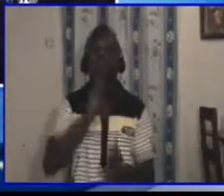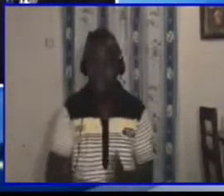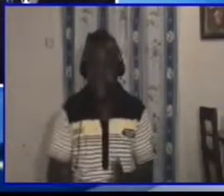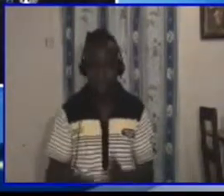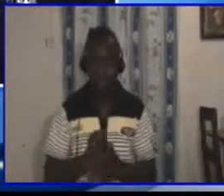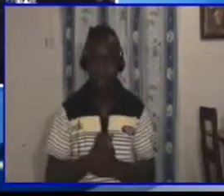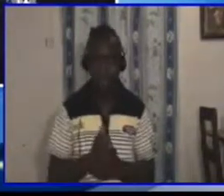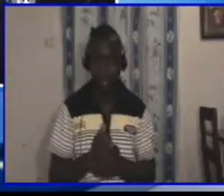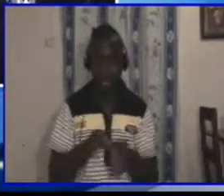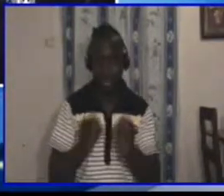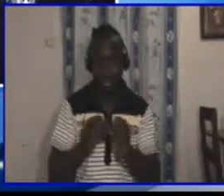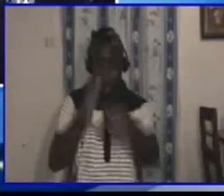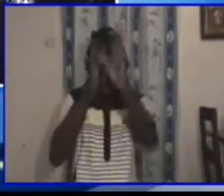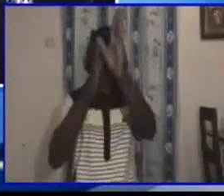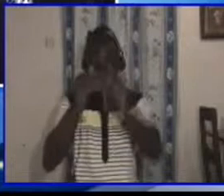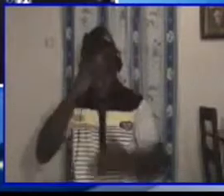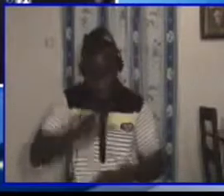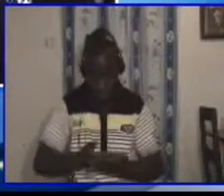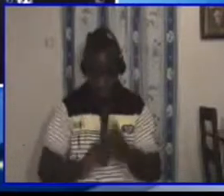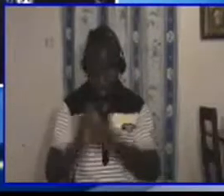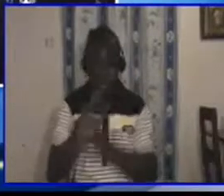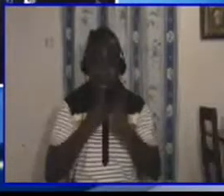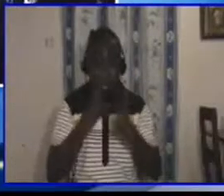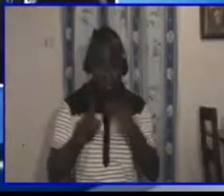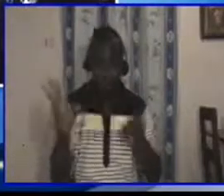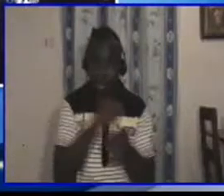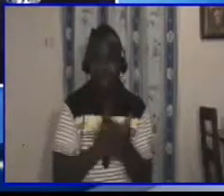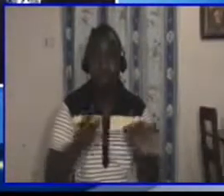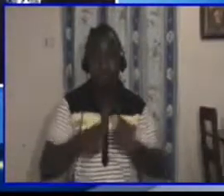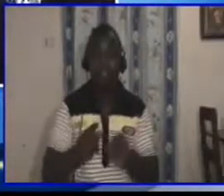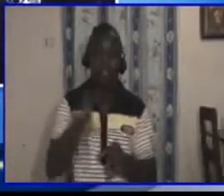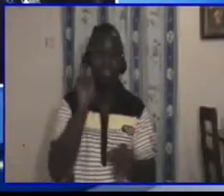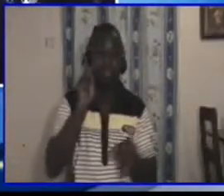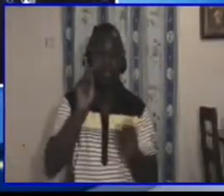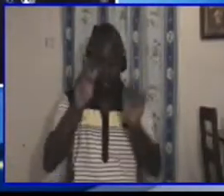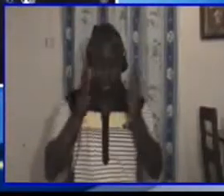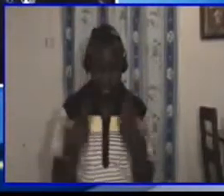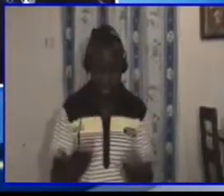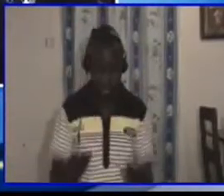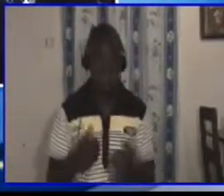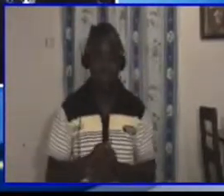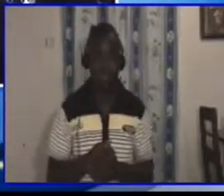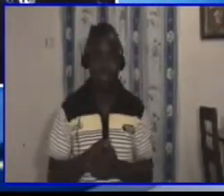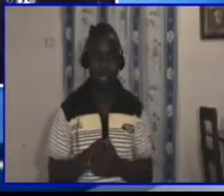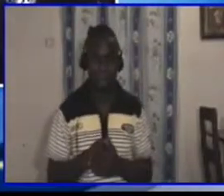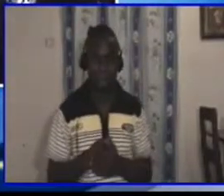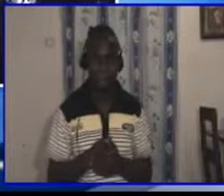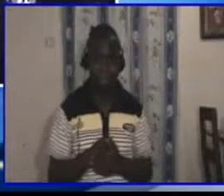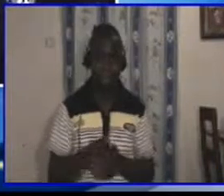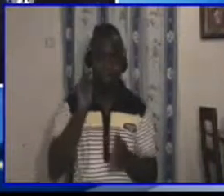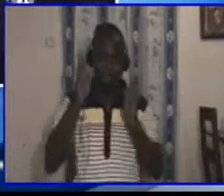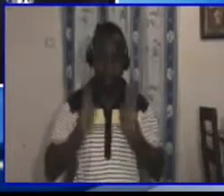il figlio neanche una sola volta neanche una sola volta